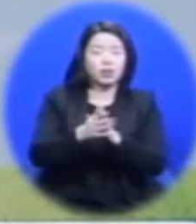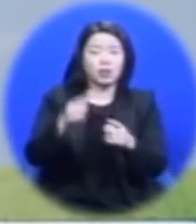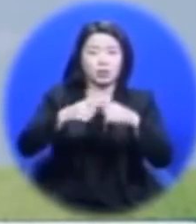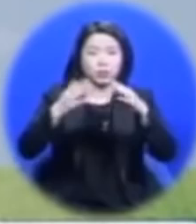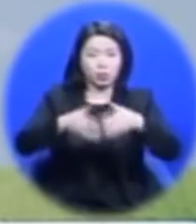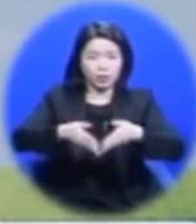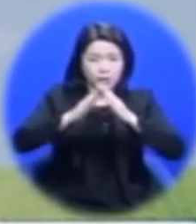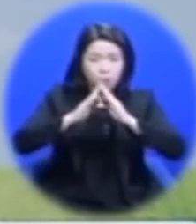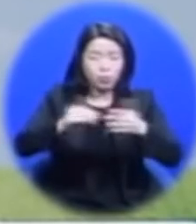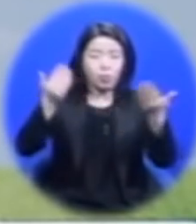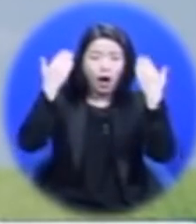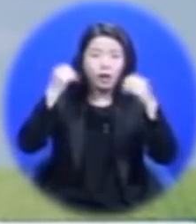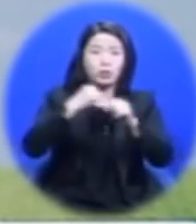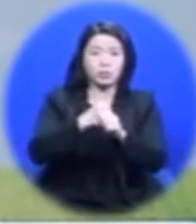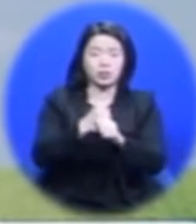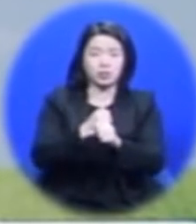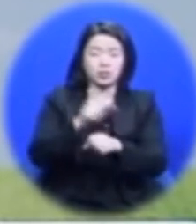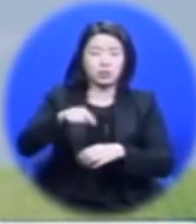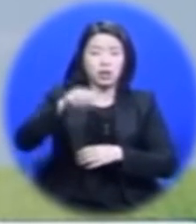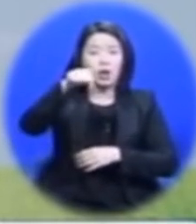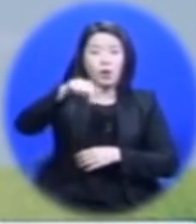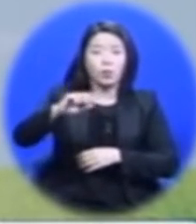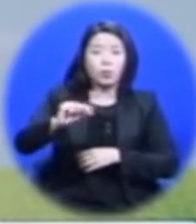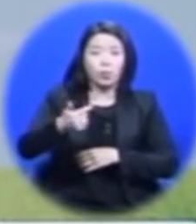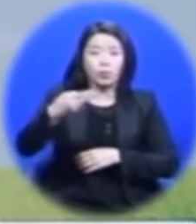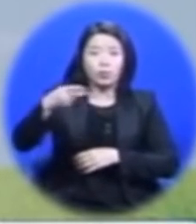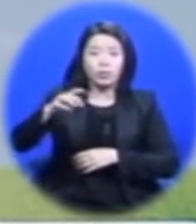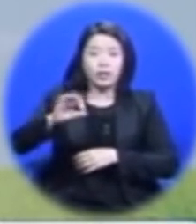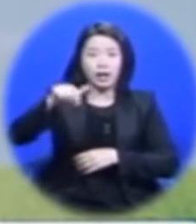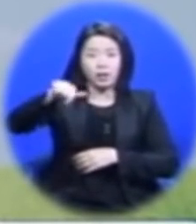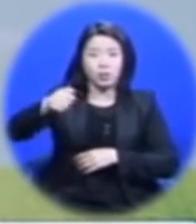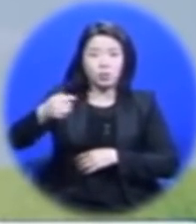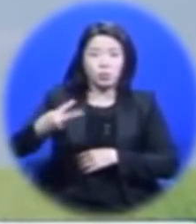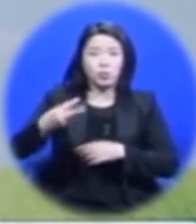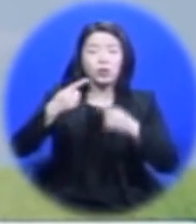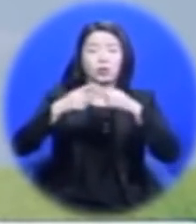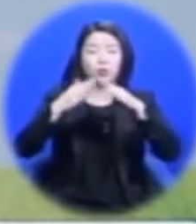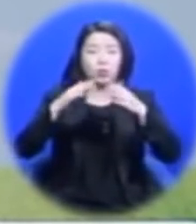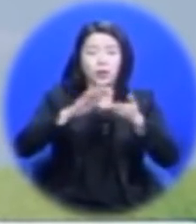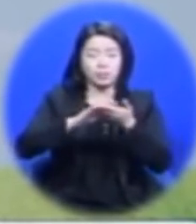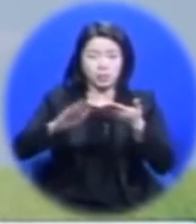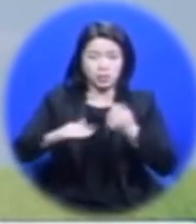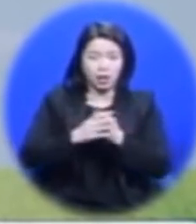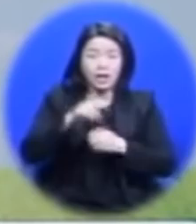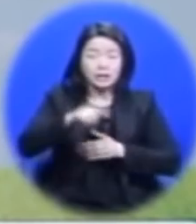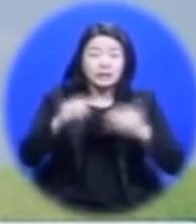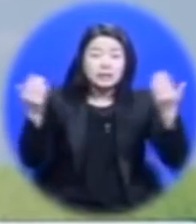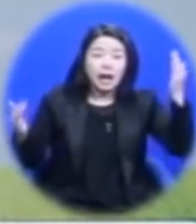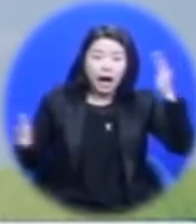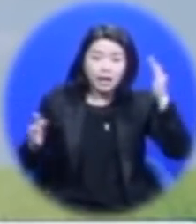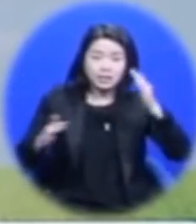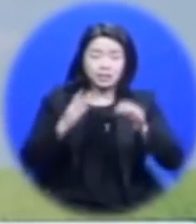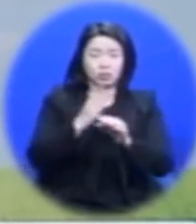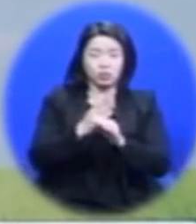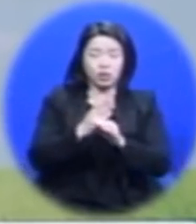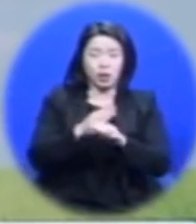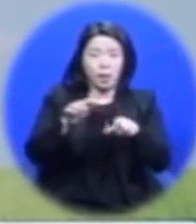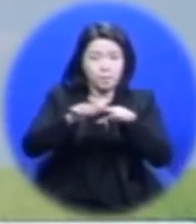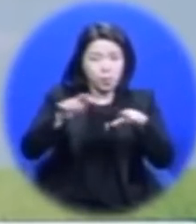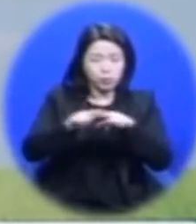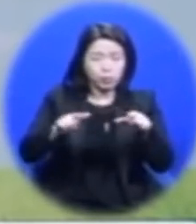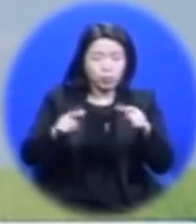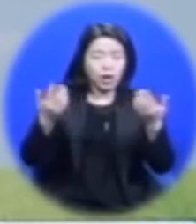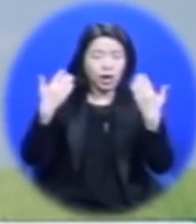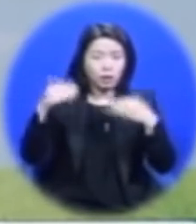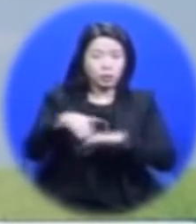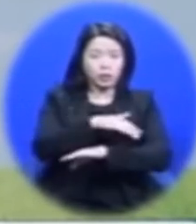만들었어요. 그게 곤당골 교회라는 교회입니다. 근데 그 학생들 중에 일반 학교를 이렇게 다니는